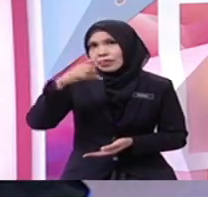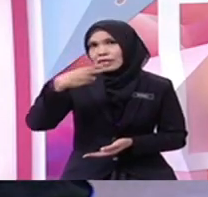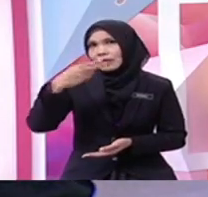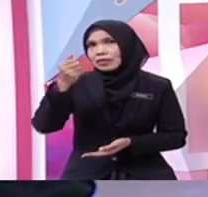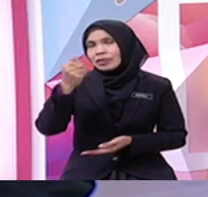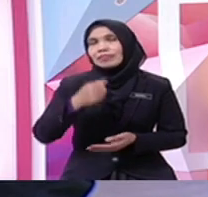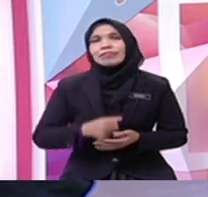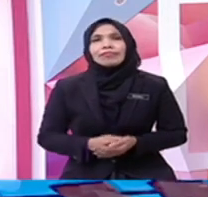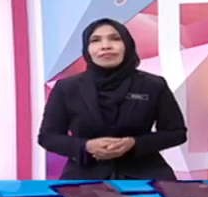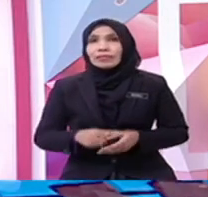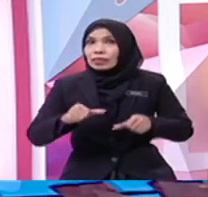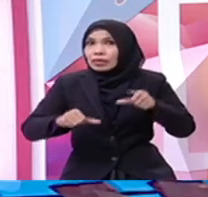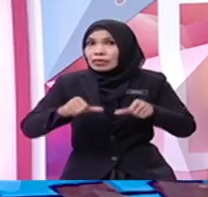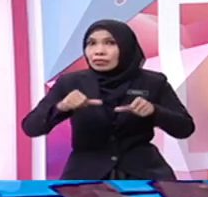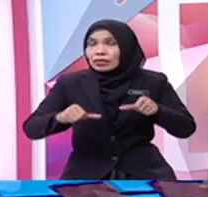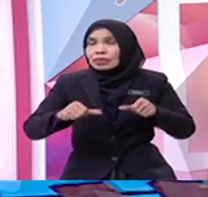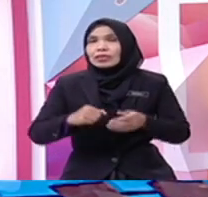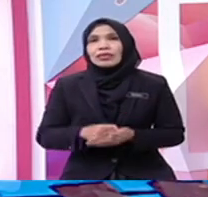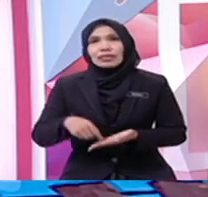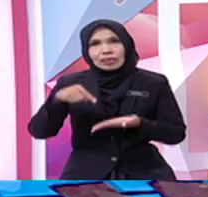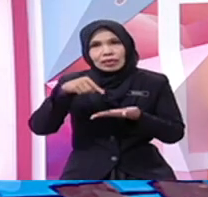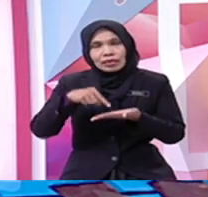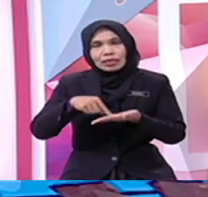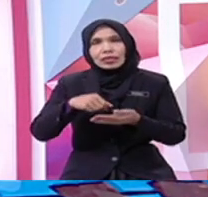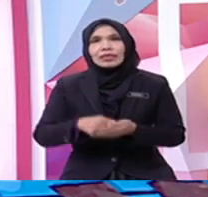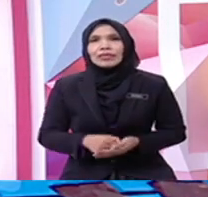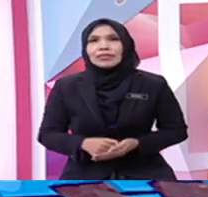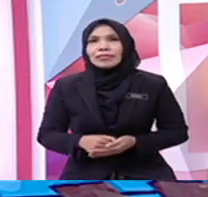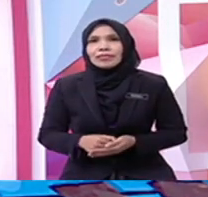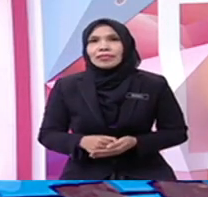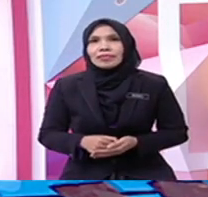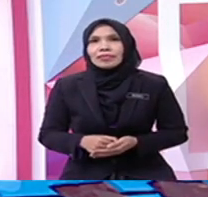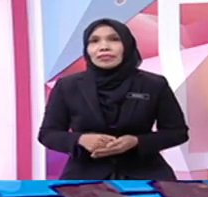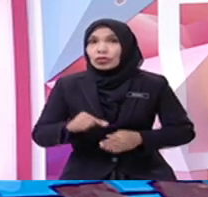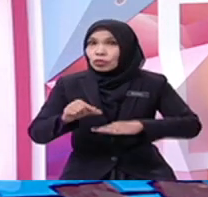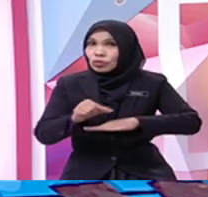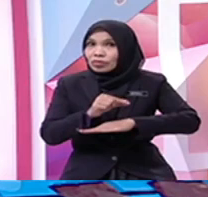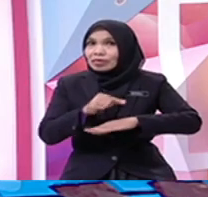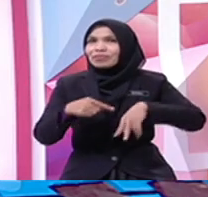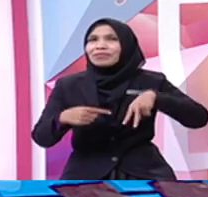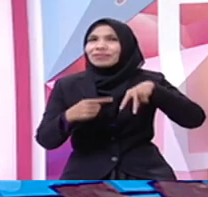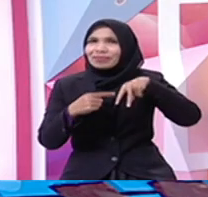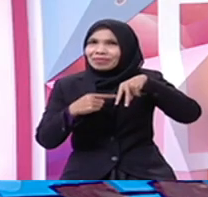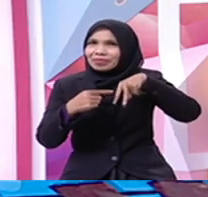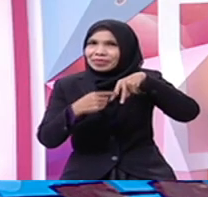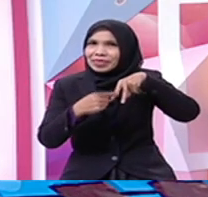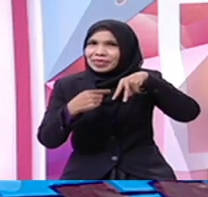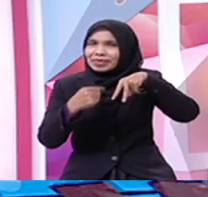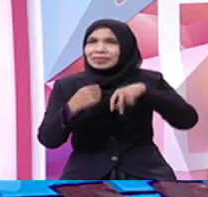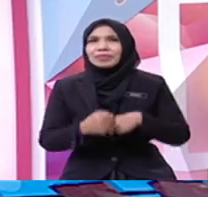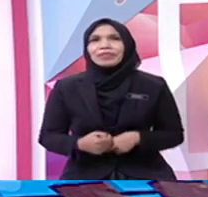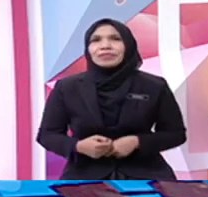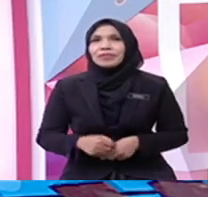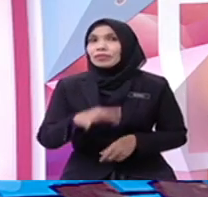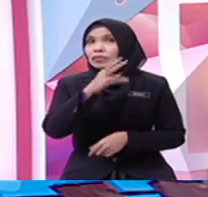kemahiran mau tokasa menggunakan larutan sensor ini dia menggunakan kaki Oke kaki dan juga